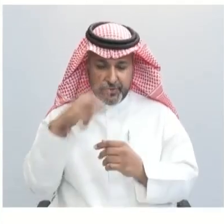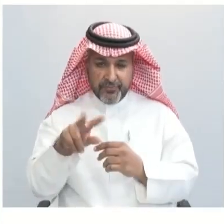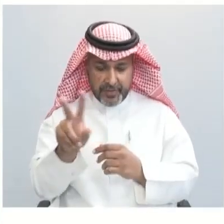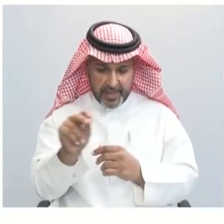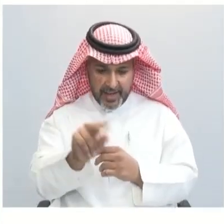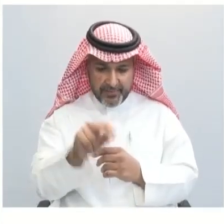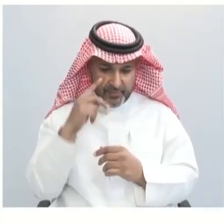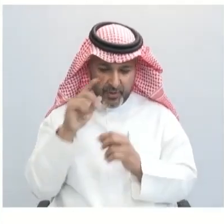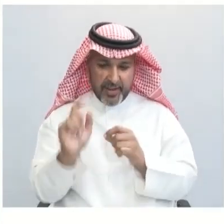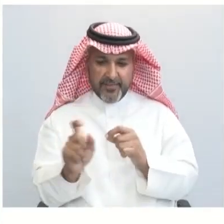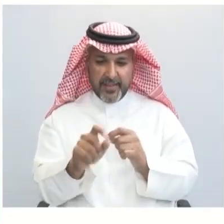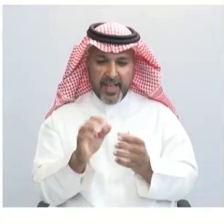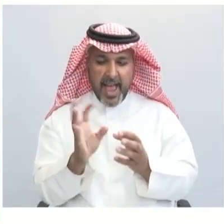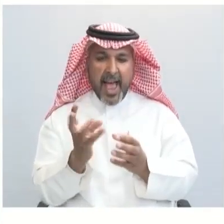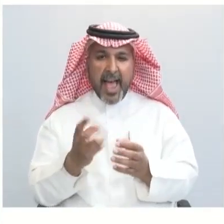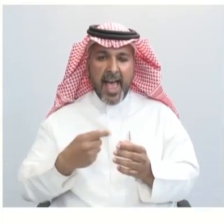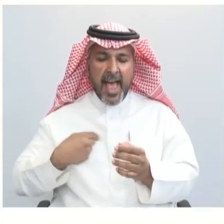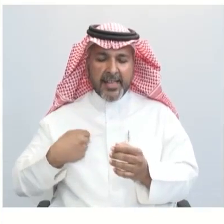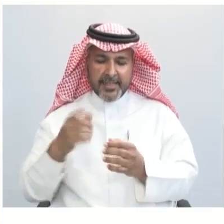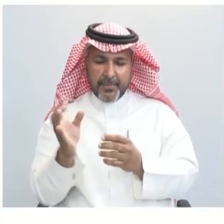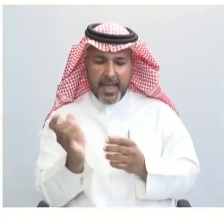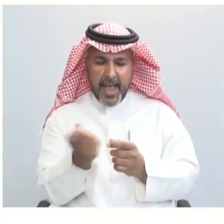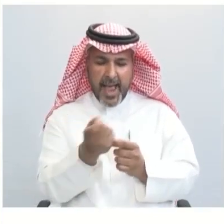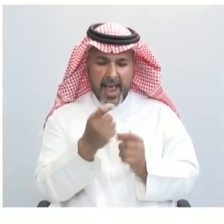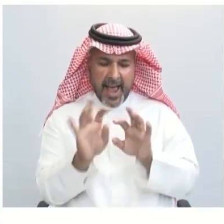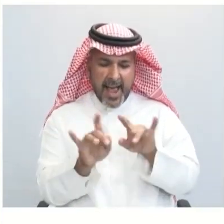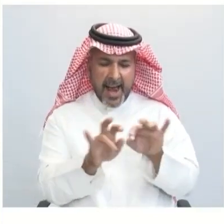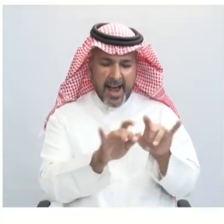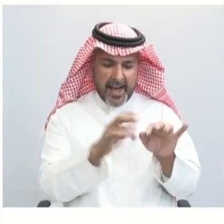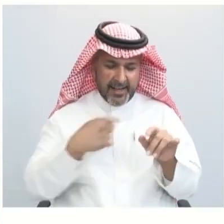نقوم بكتابة الموقع، اسم الموقع mailchimp.com.